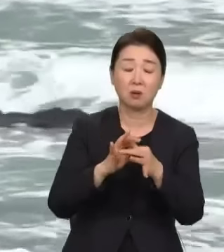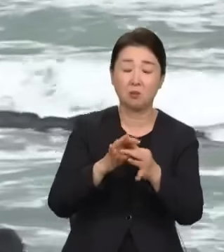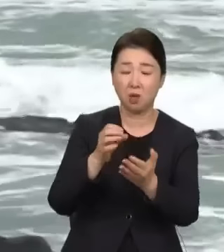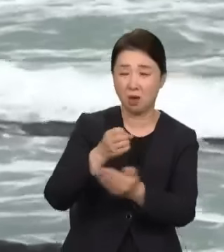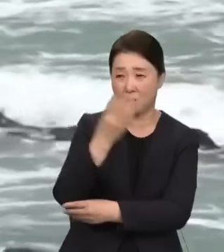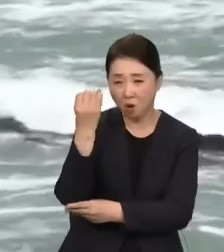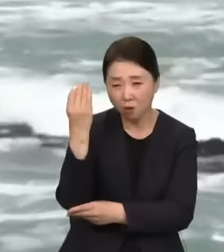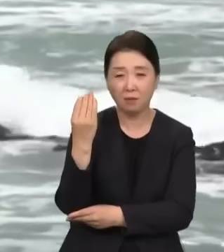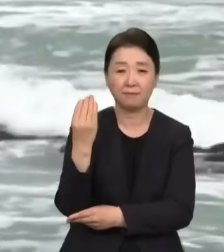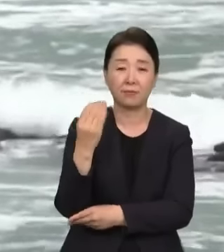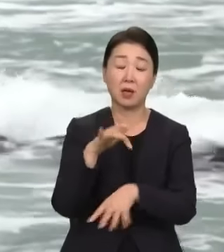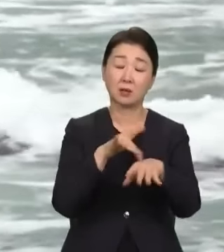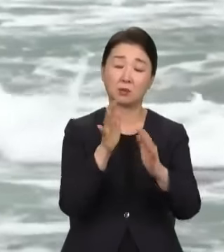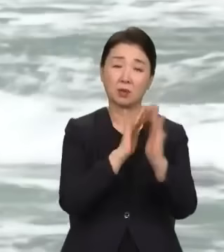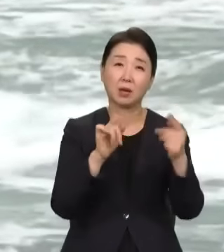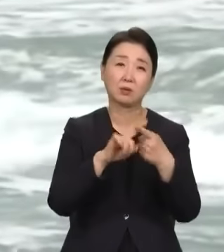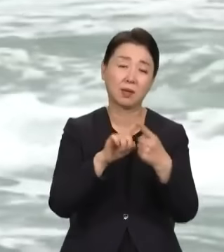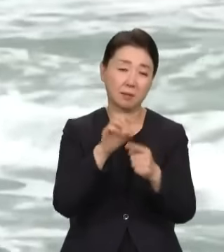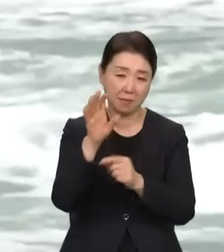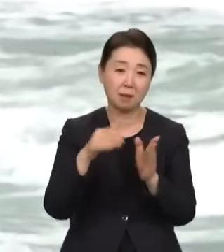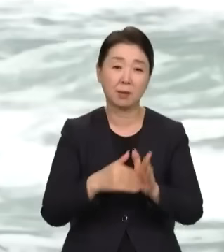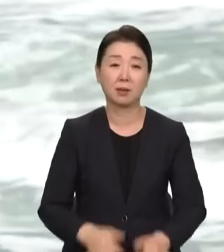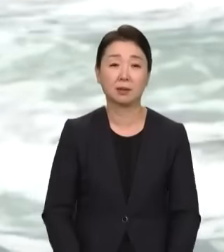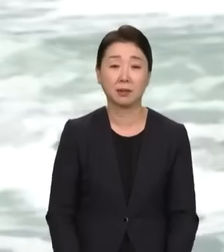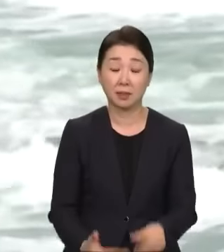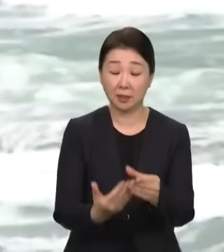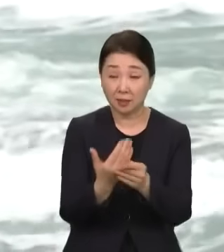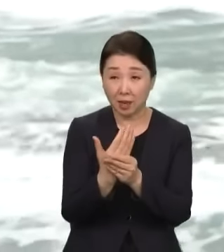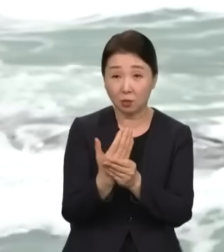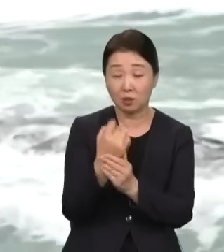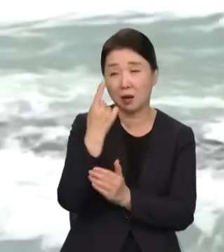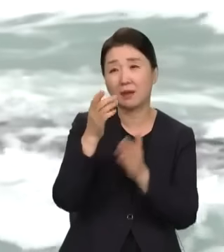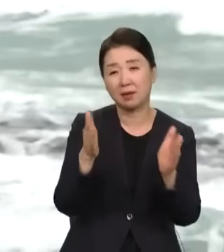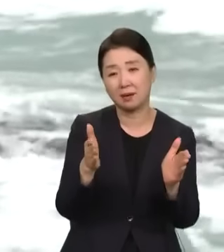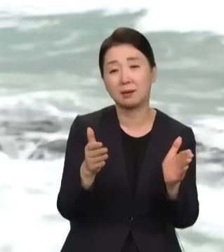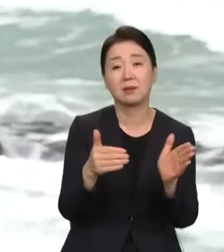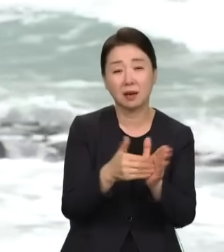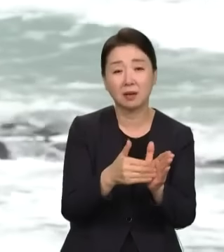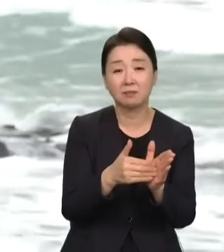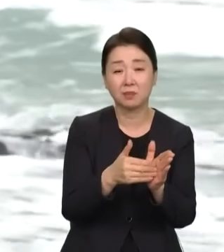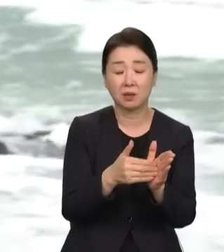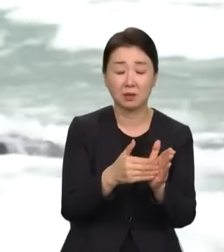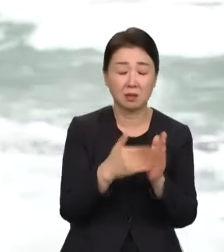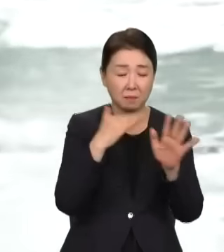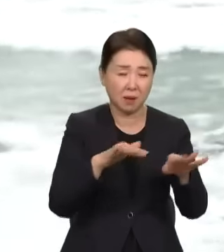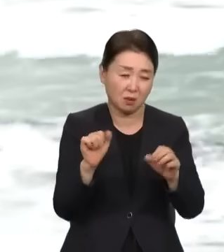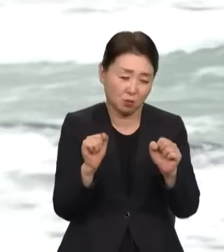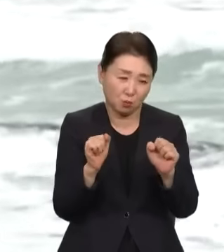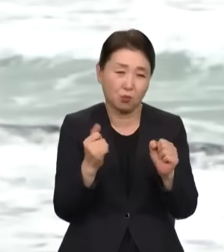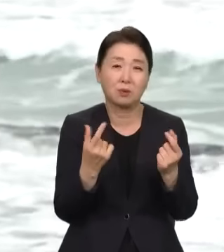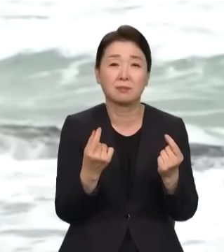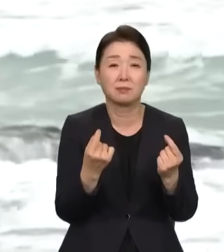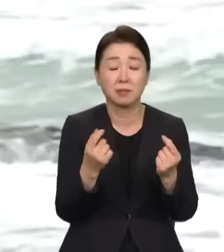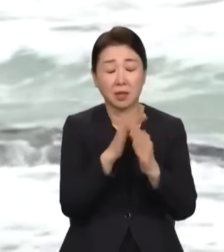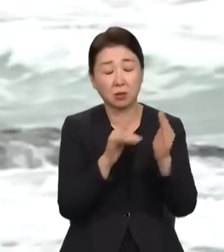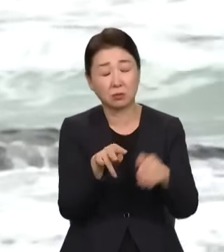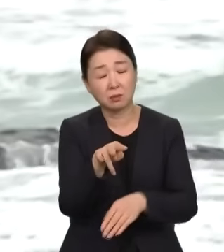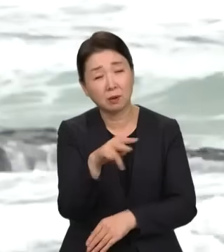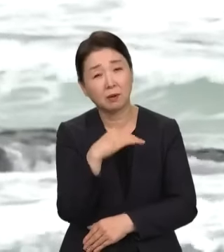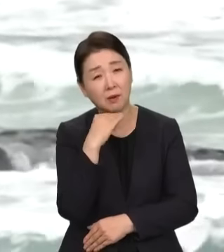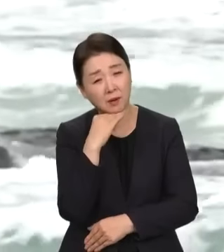향한 한 실종자 가족의 말입니다. 사고가 난 지 한 달이 다 되어갑니다. 이 차가워지는 겨울바다를 바라보는 가족들의